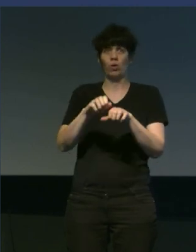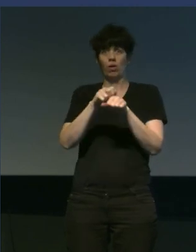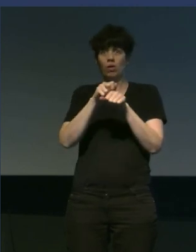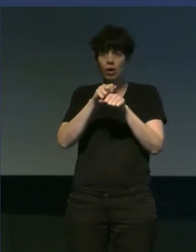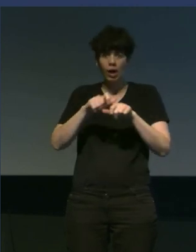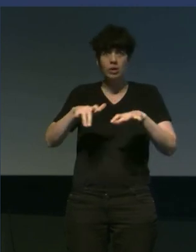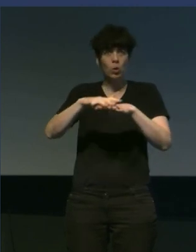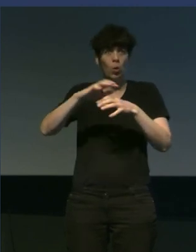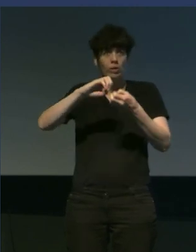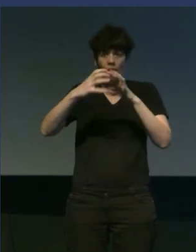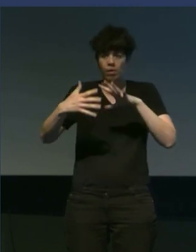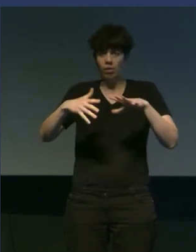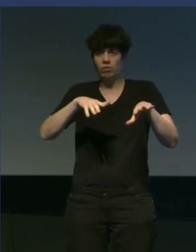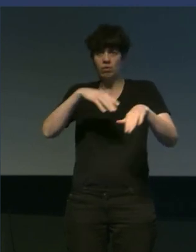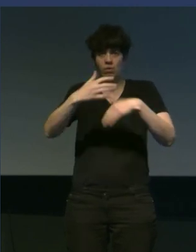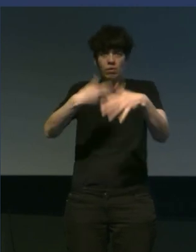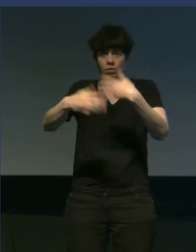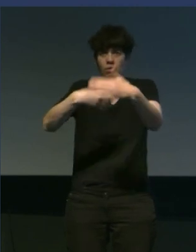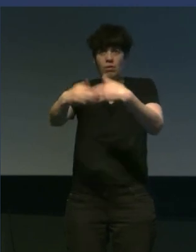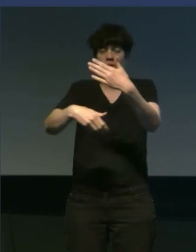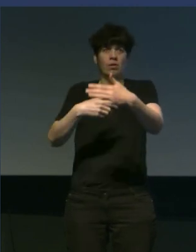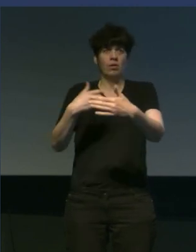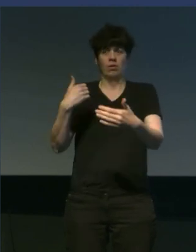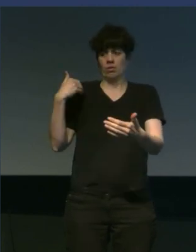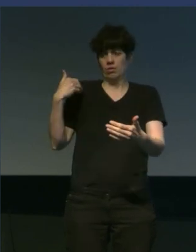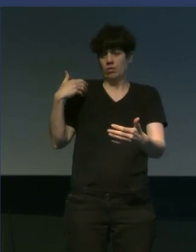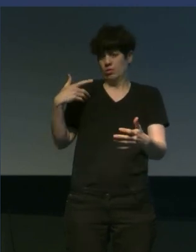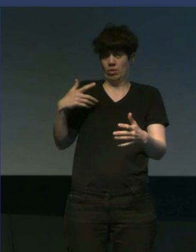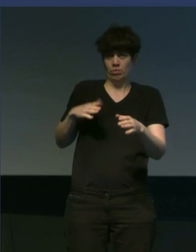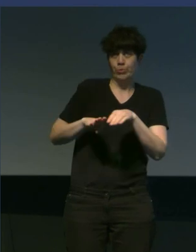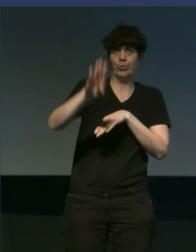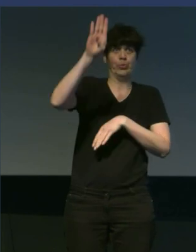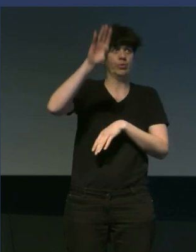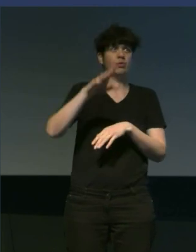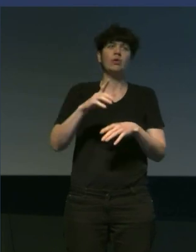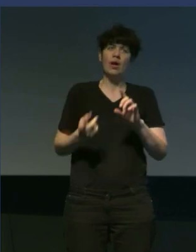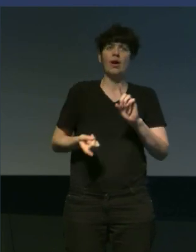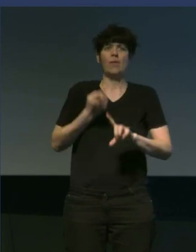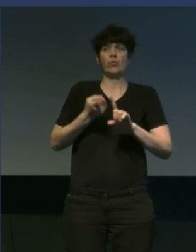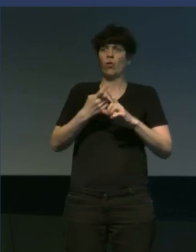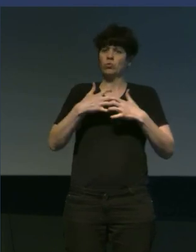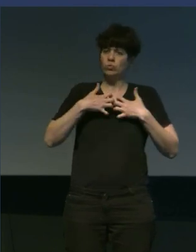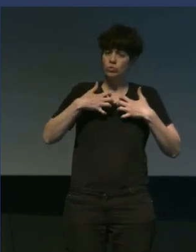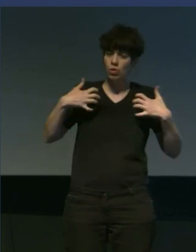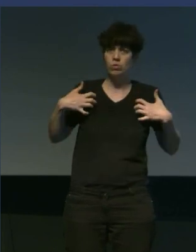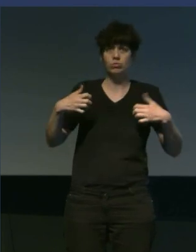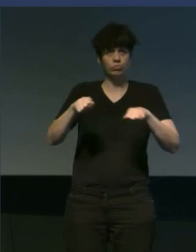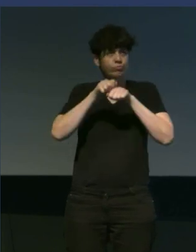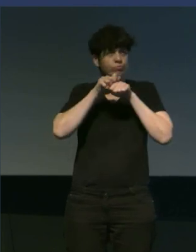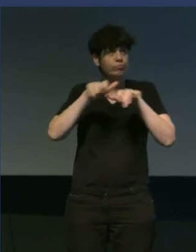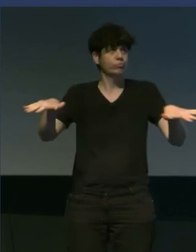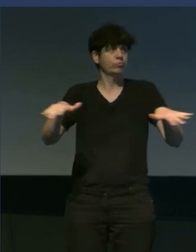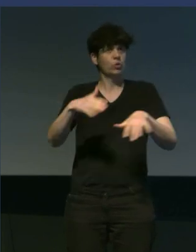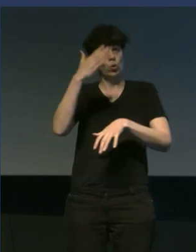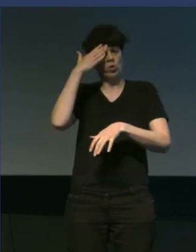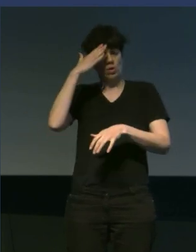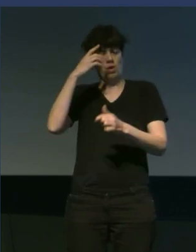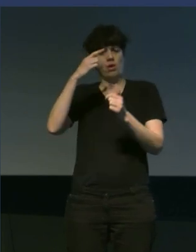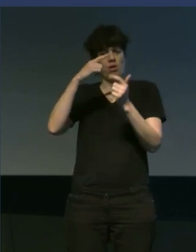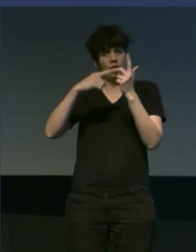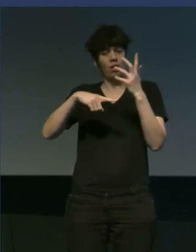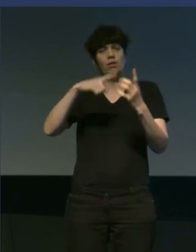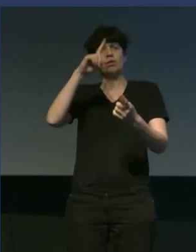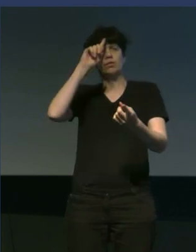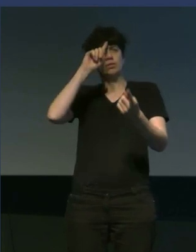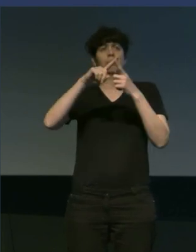vigueur ces derniers temps. Donc il est important aussi de diffuser la science, diffuser ce que l'on connaît donc sur le climat,